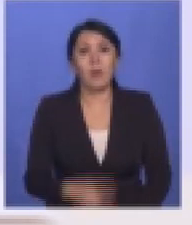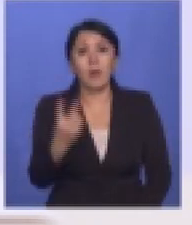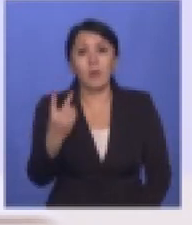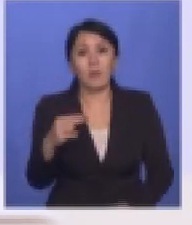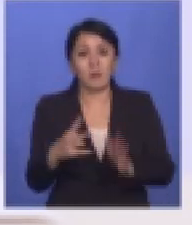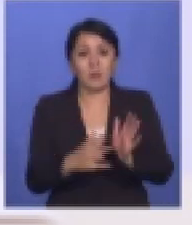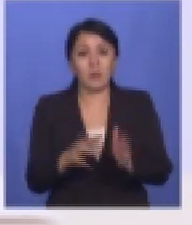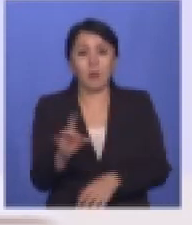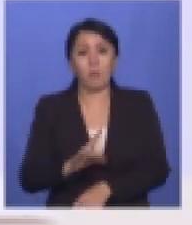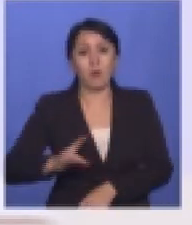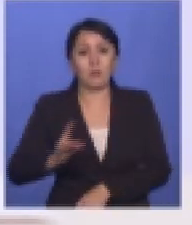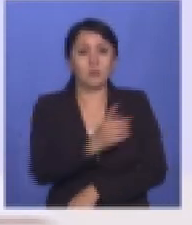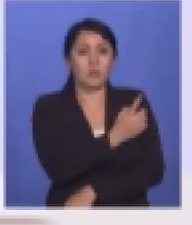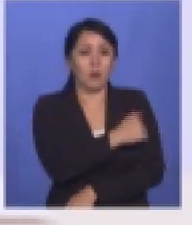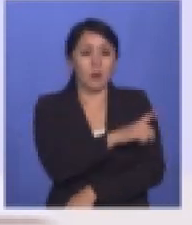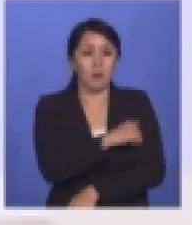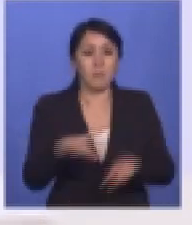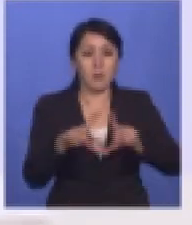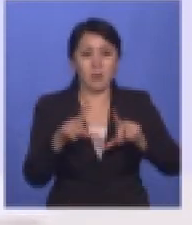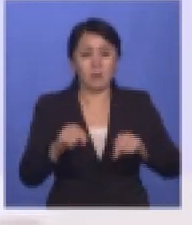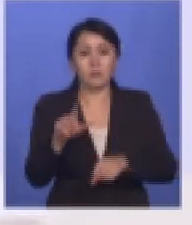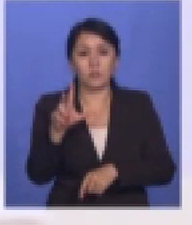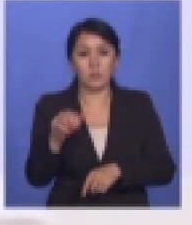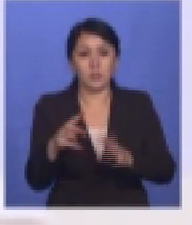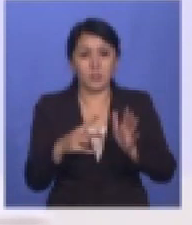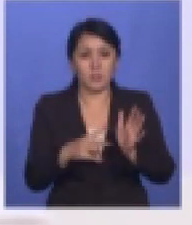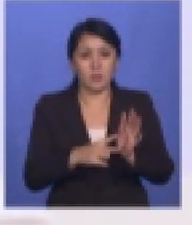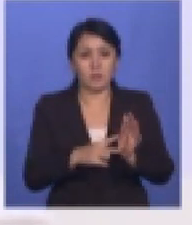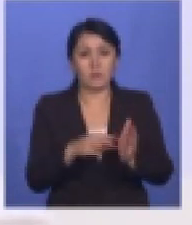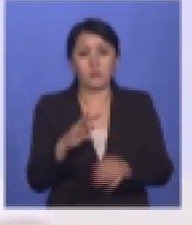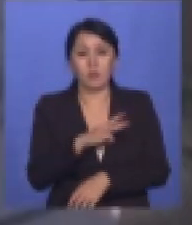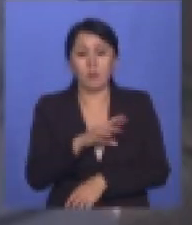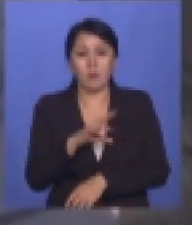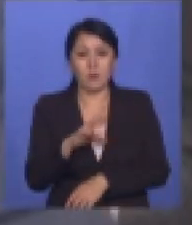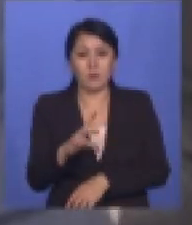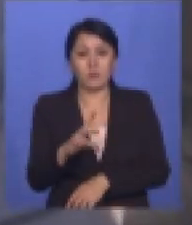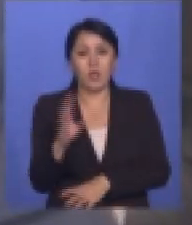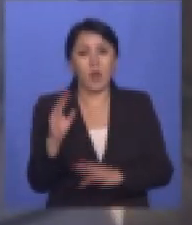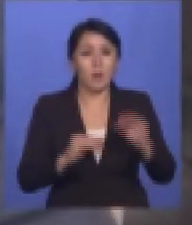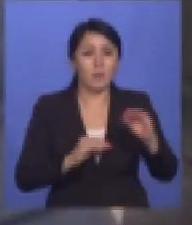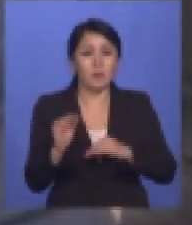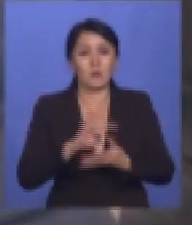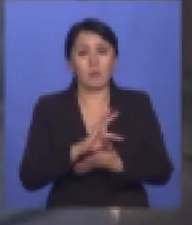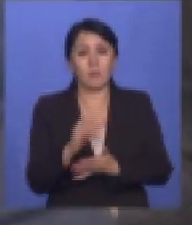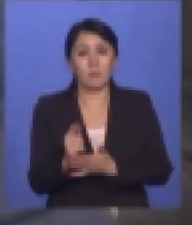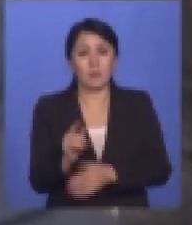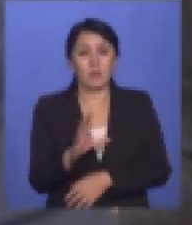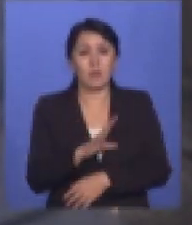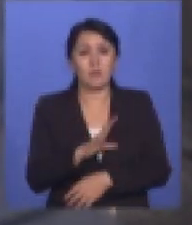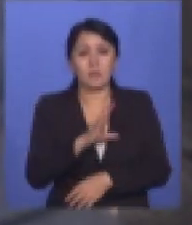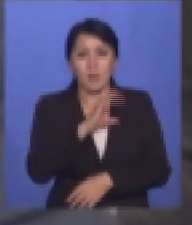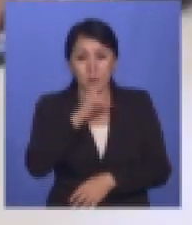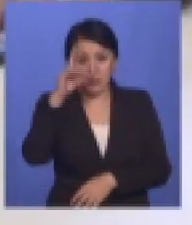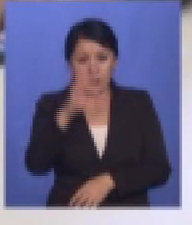28 өңірлік медициналық мекеме 373 миллион теңге офтальмологиялық жабдықтармен қамтамасыз етілген.